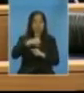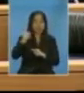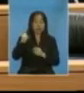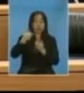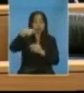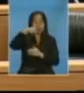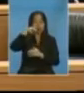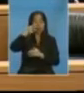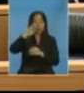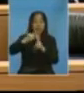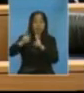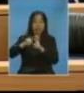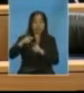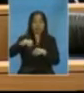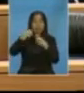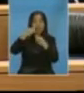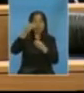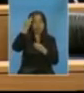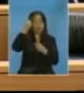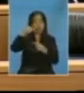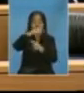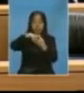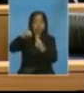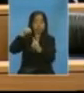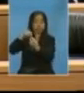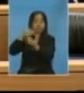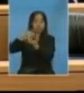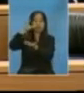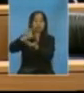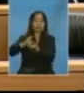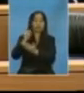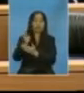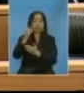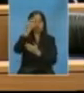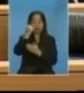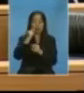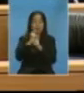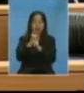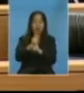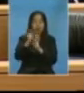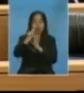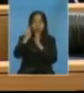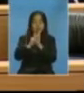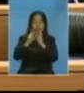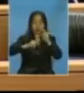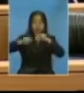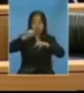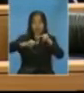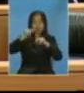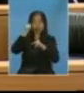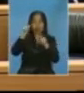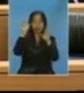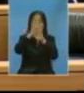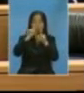กู้เงินผมก็ให้กลับมาใช้ในระบบงบประมาณทั้งสิ้นเพื่อรักษาวินัยและเพื่อตรวจสอบได้เหมือนที่พวกกระ